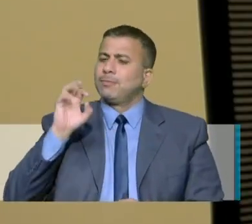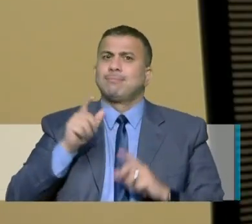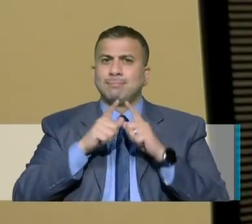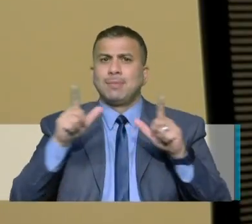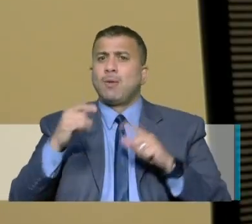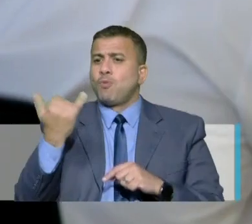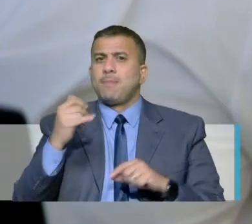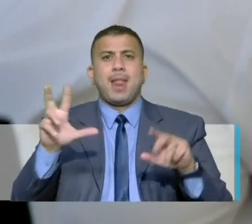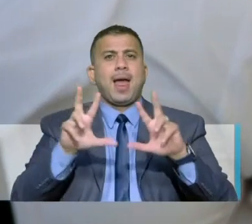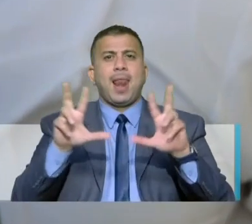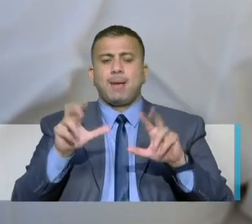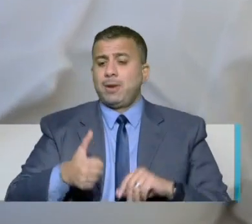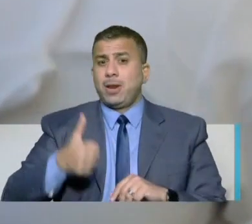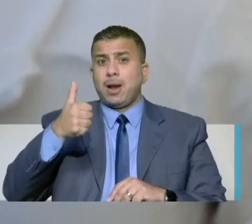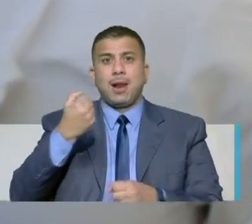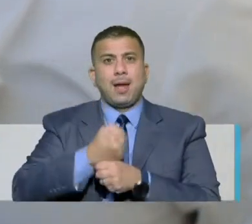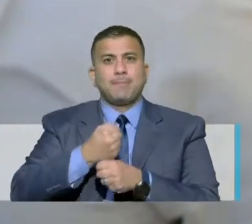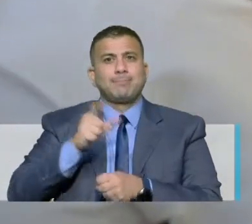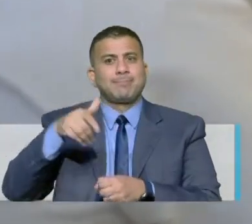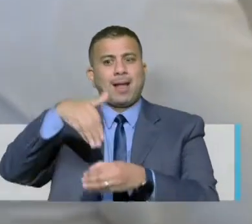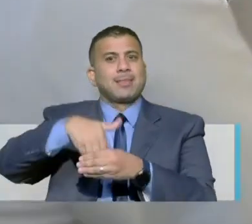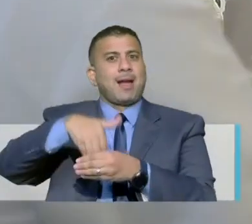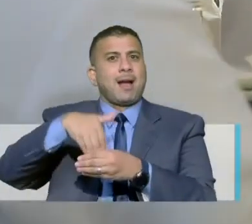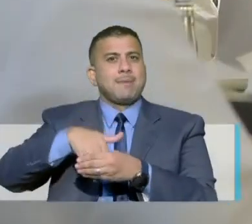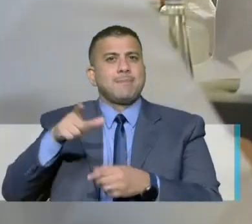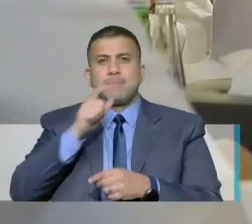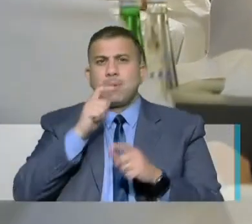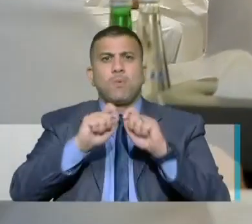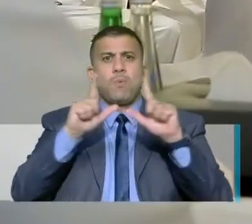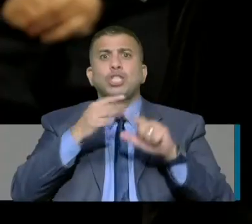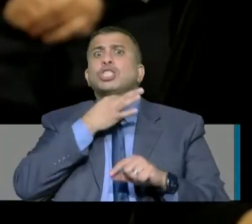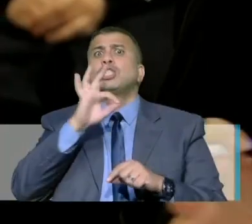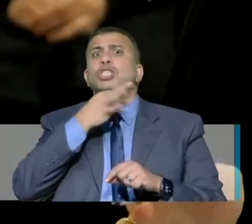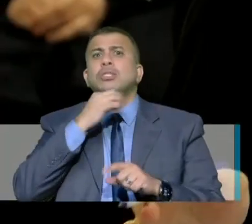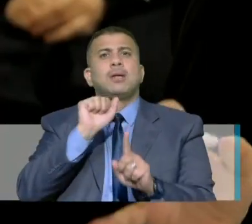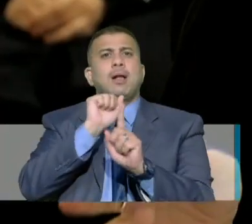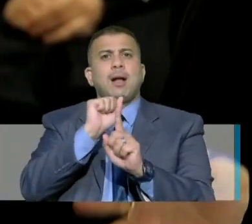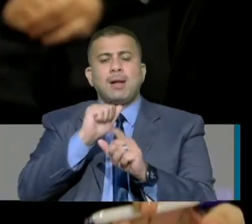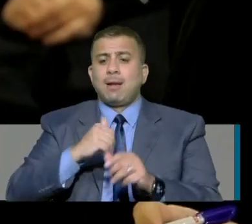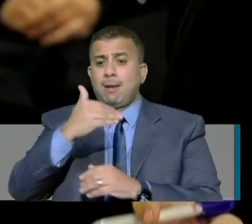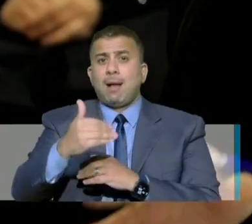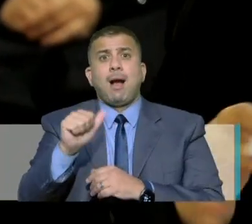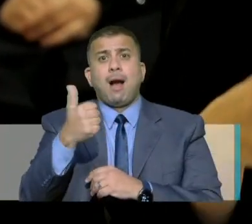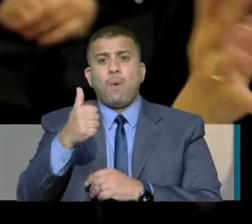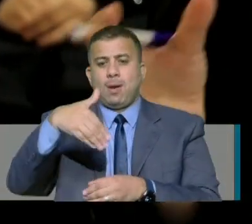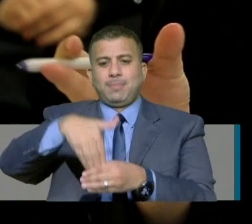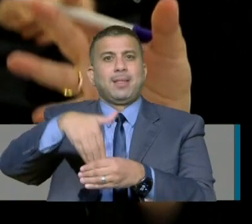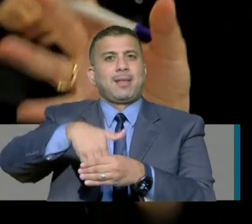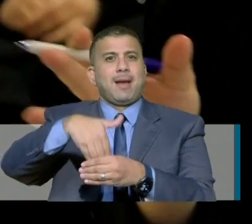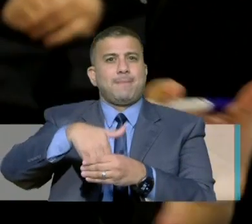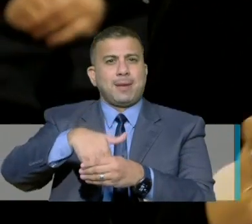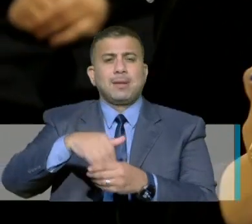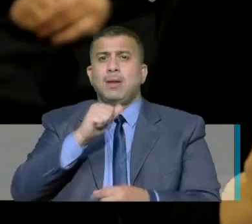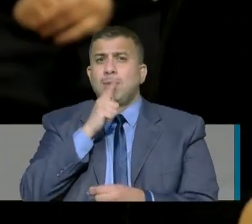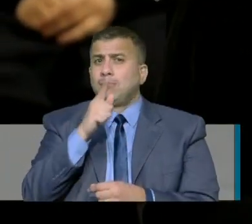الدور الاعلامي في نجاح العمليه الانتخابيه وتبيان المستجدات الخاصه بالمرحله الاولى من الانتخابات